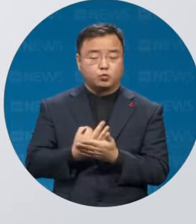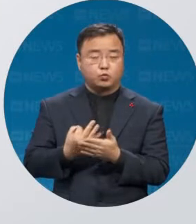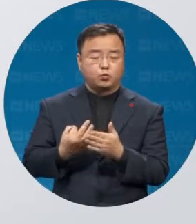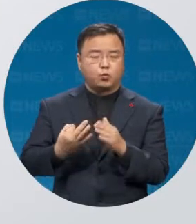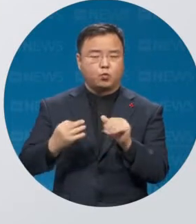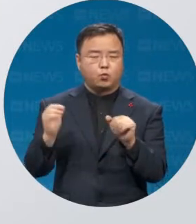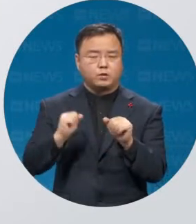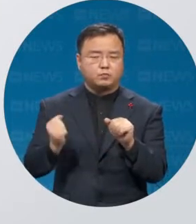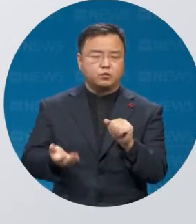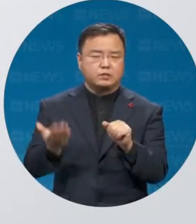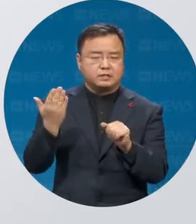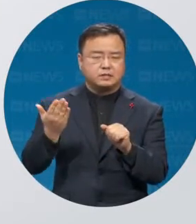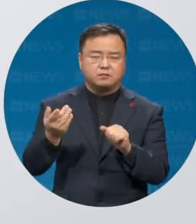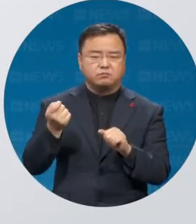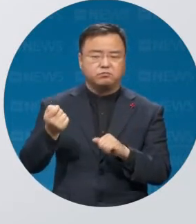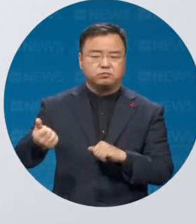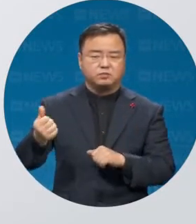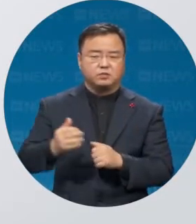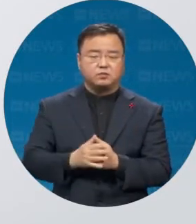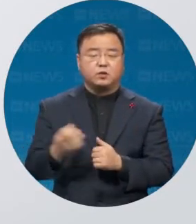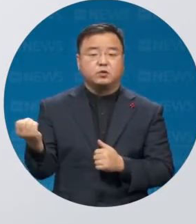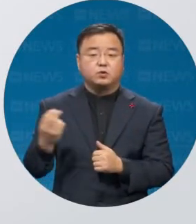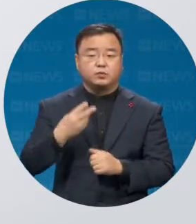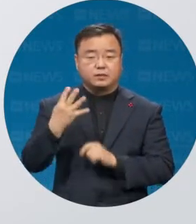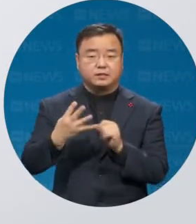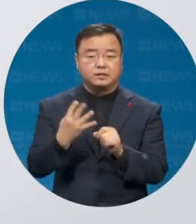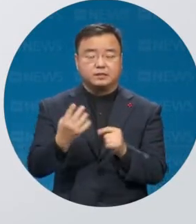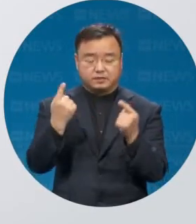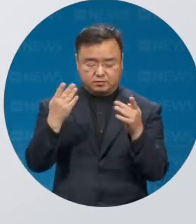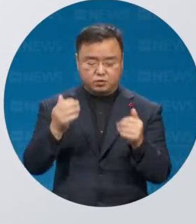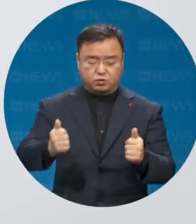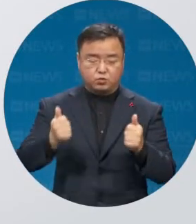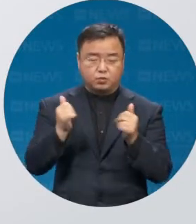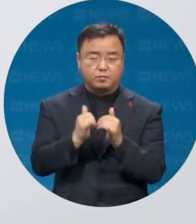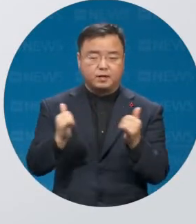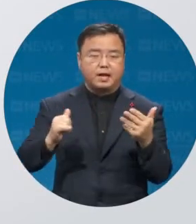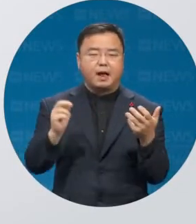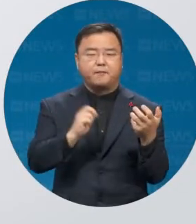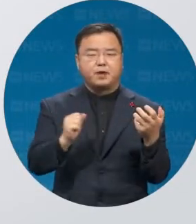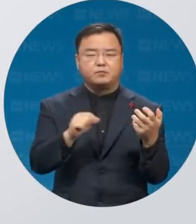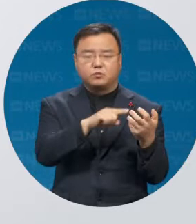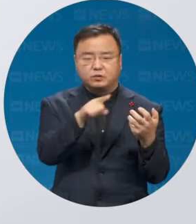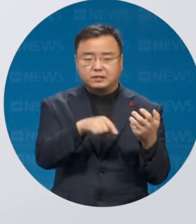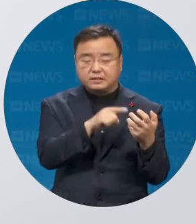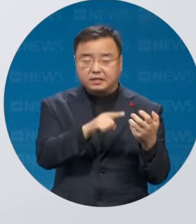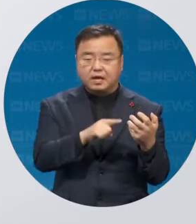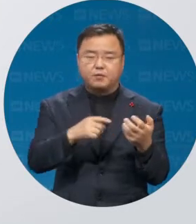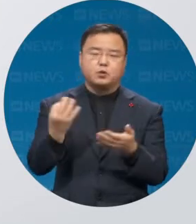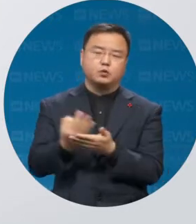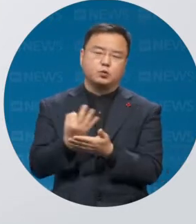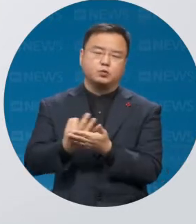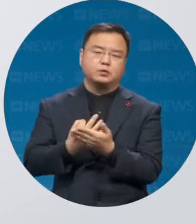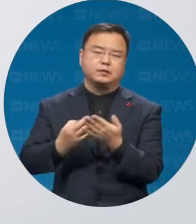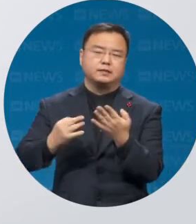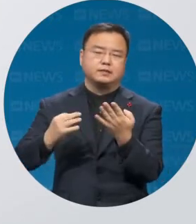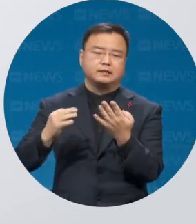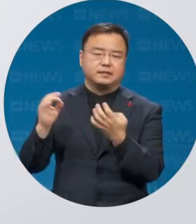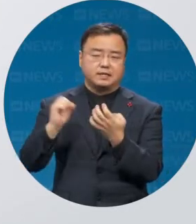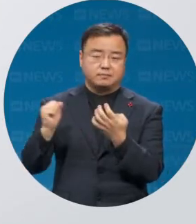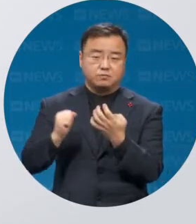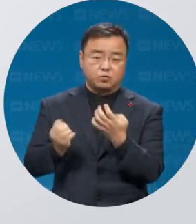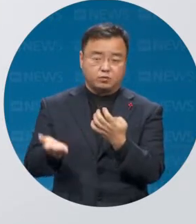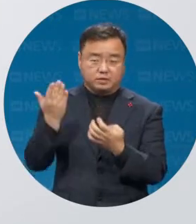반대로 4년제 이상 대학을 졸업한 경우 80% 는 소득 쌍이 40% 계속했는데 소득 1분위 가구는 2.9%